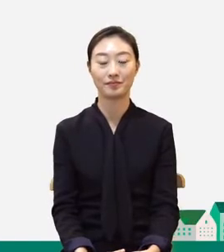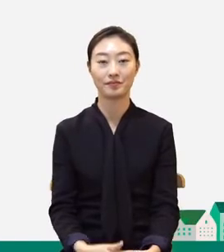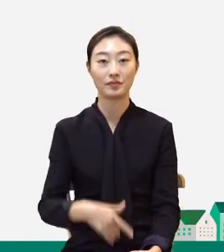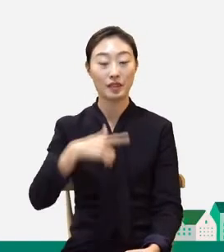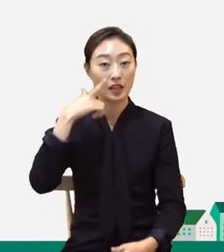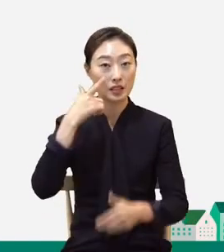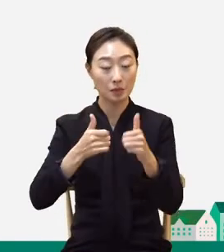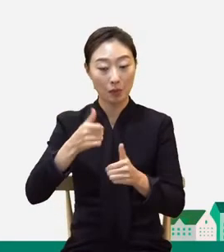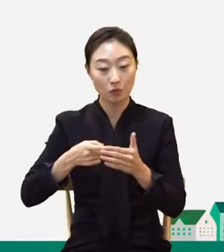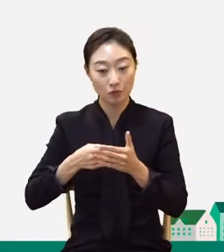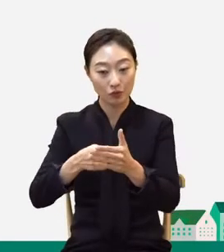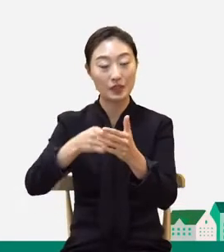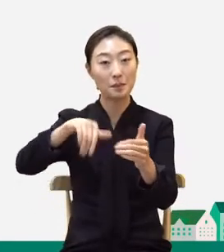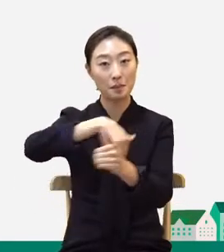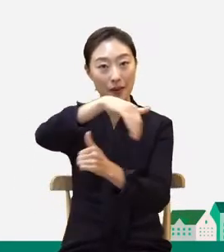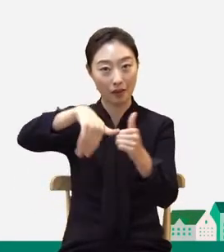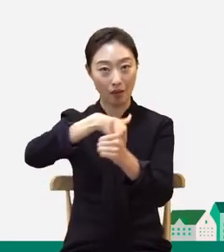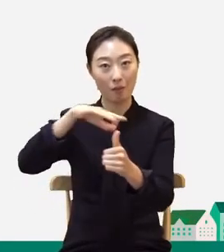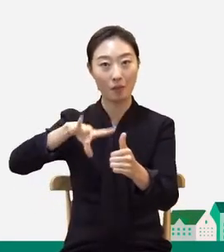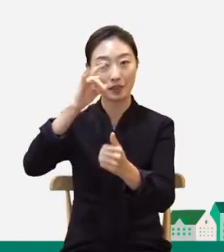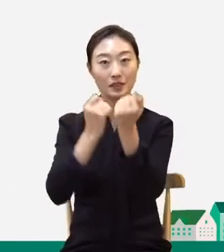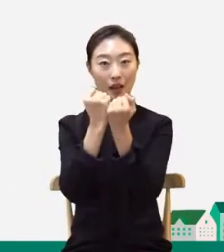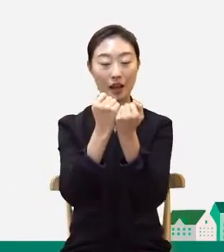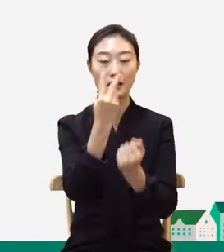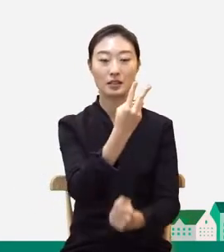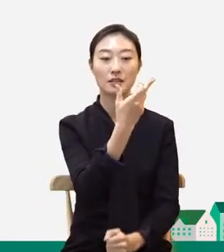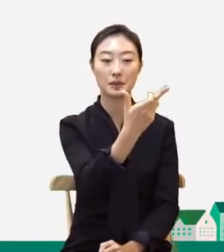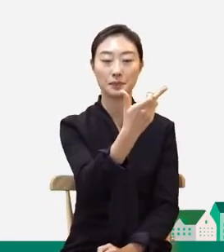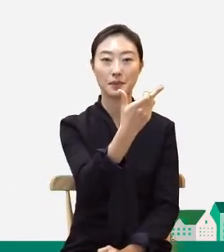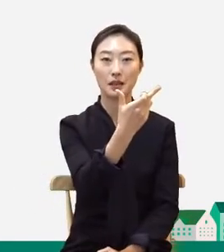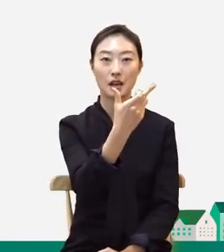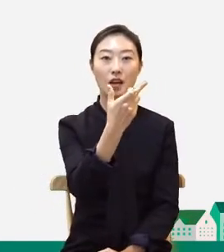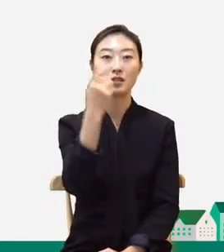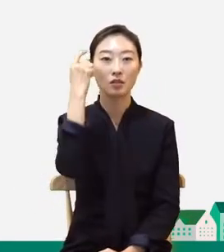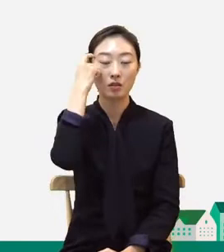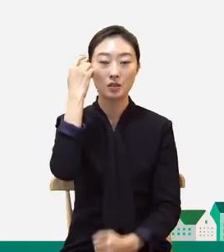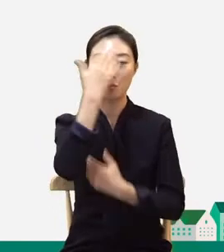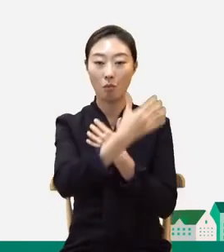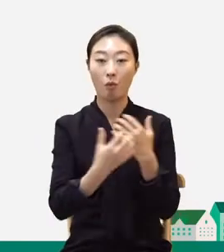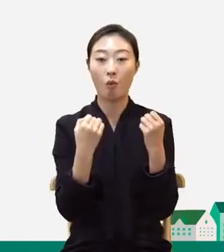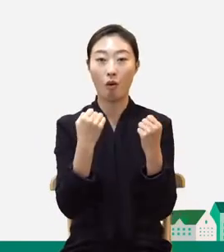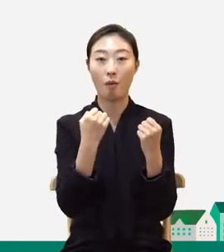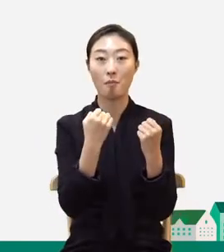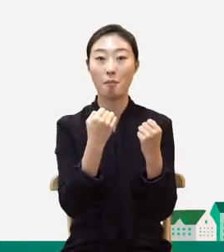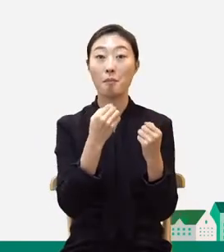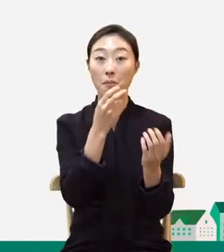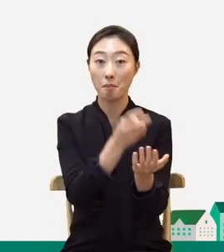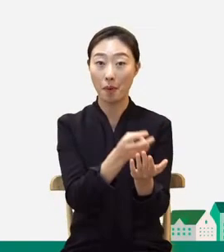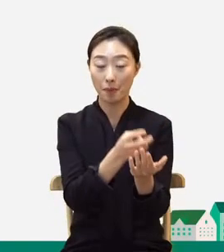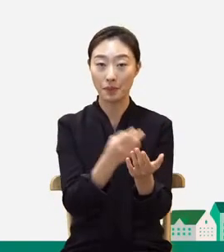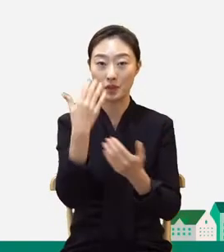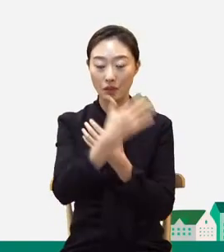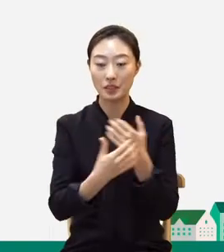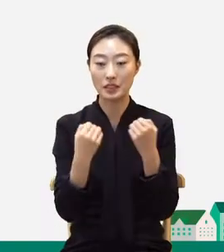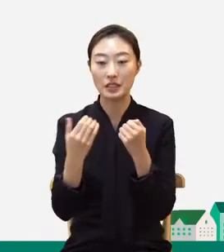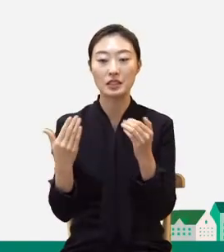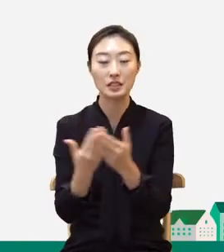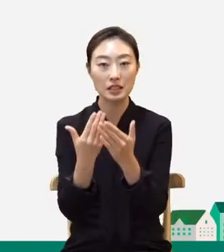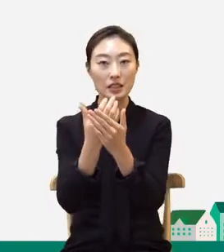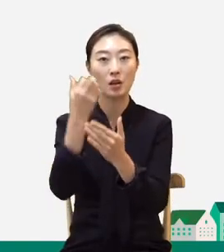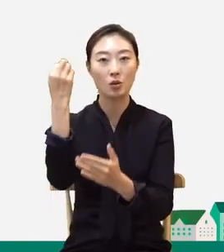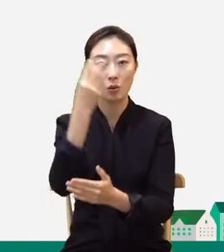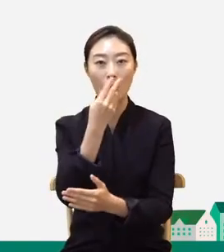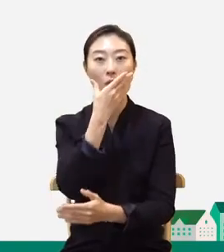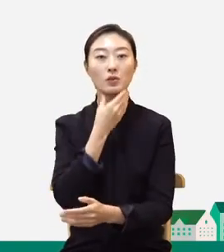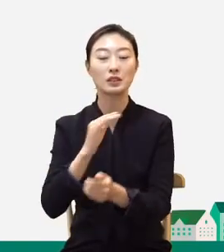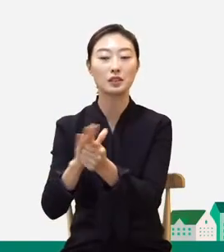시범사업 추진 배경 먼저 말씀드리면요. 이제 2017년에 정신보건법이 정신건강 증진 및 정신질환자 복지서비스